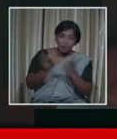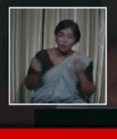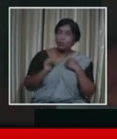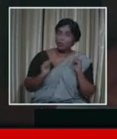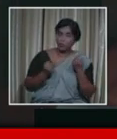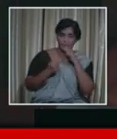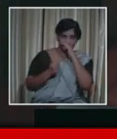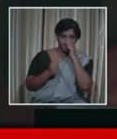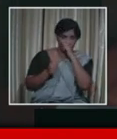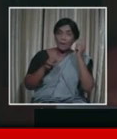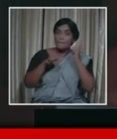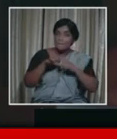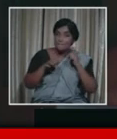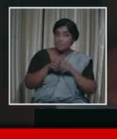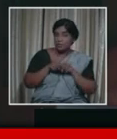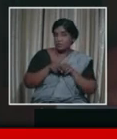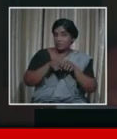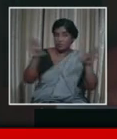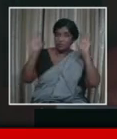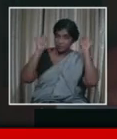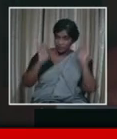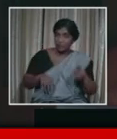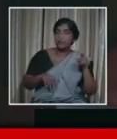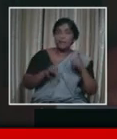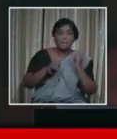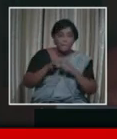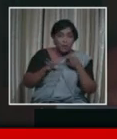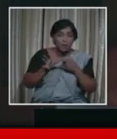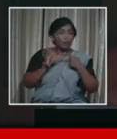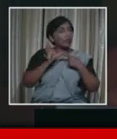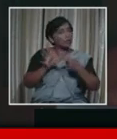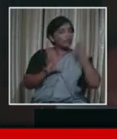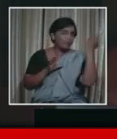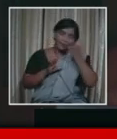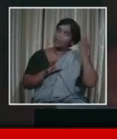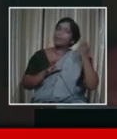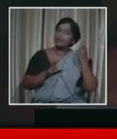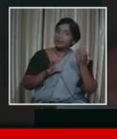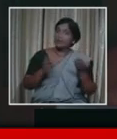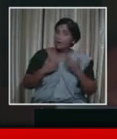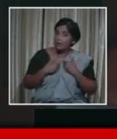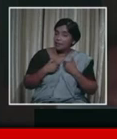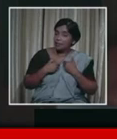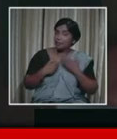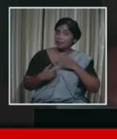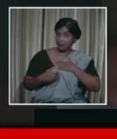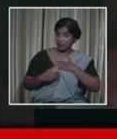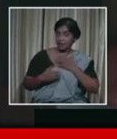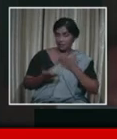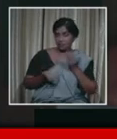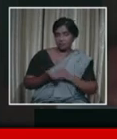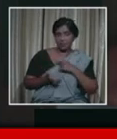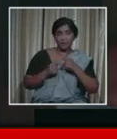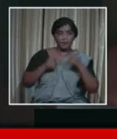ප්‍රශ්නය ඔඩුදුවවන්නේ නැතුව ප්‍රශ්නට උත්තර හොයන්න, Ape minit mama nawata watawak